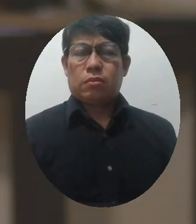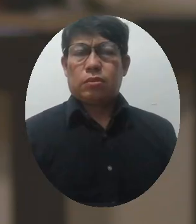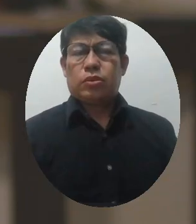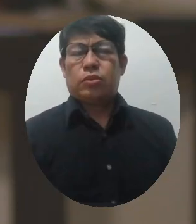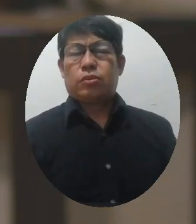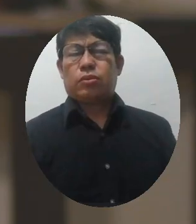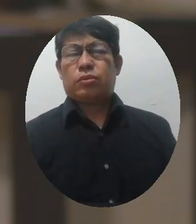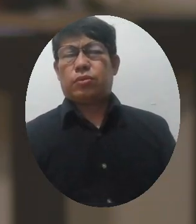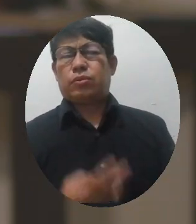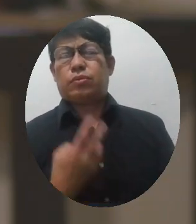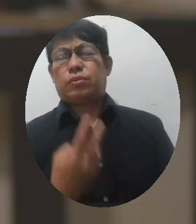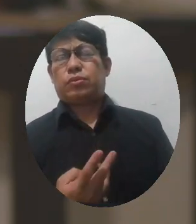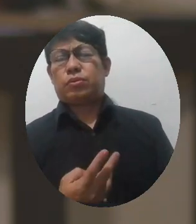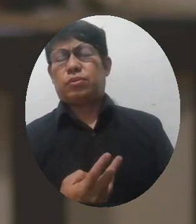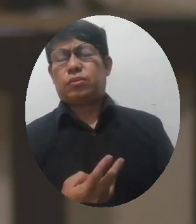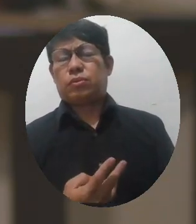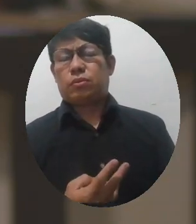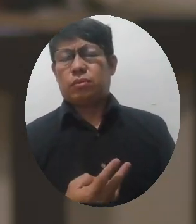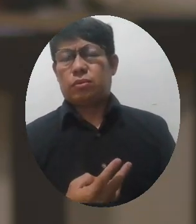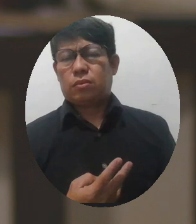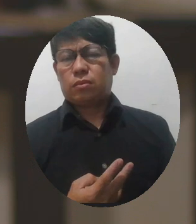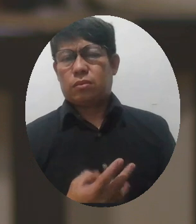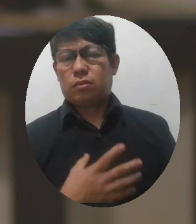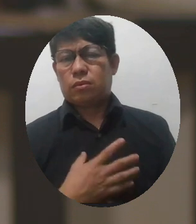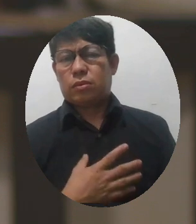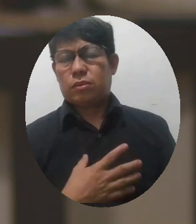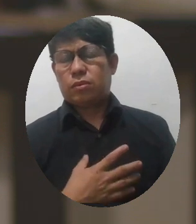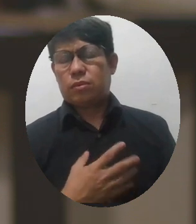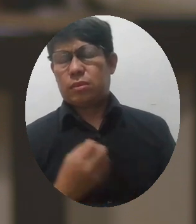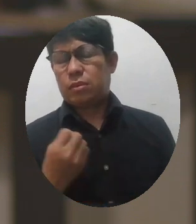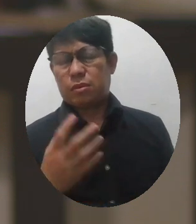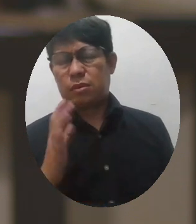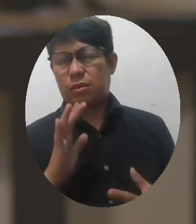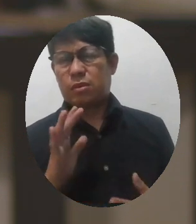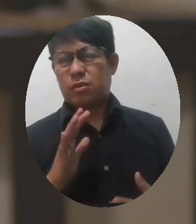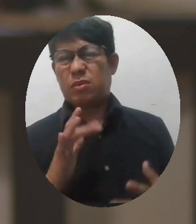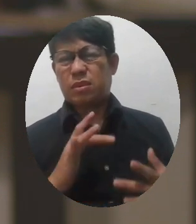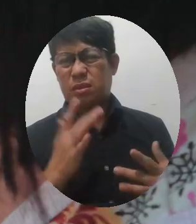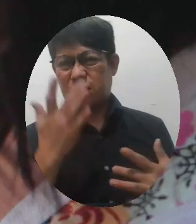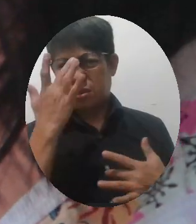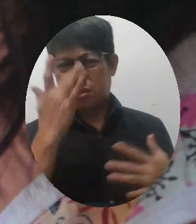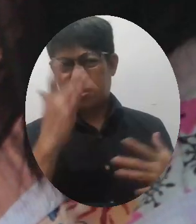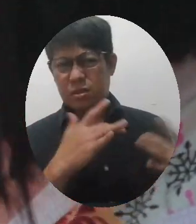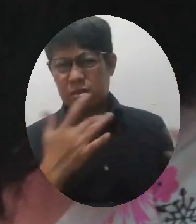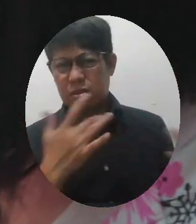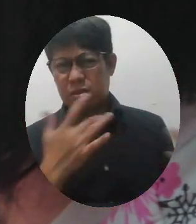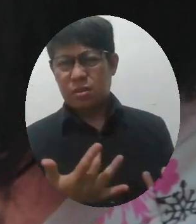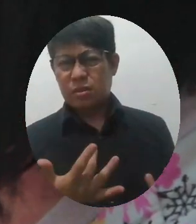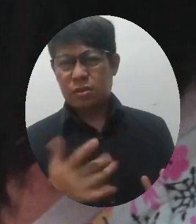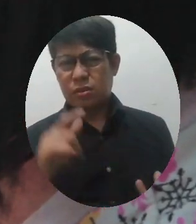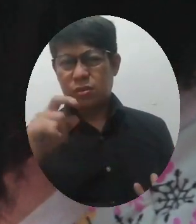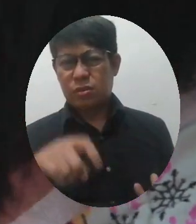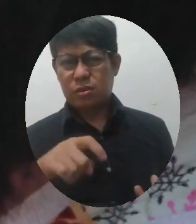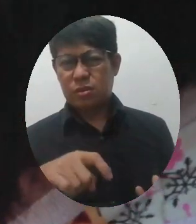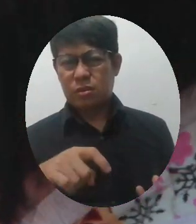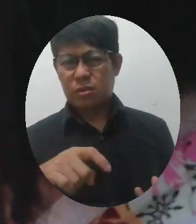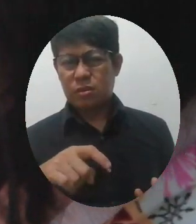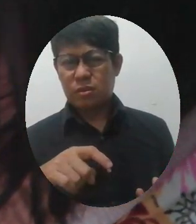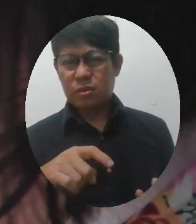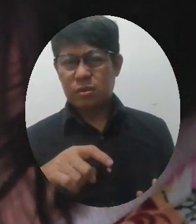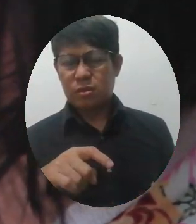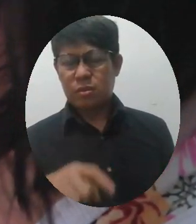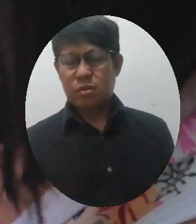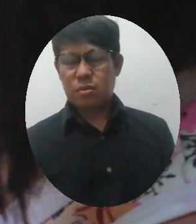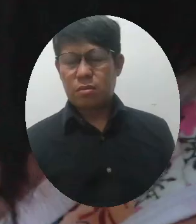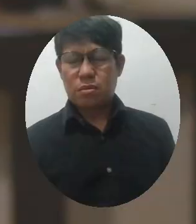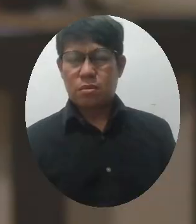Sa edad pa lang po niya, magdadialysis na siya. Tapos may sakit pa yung puso, yung may sakit pa siya sa puso. Ngayon, ang